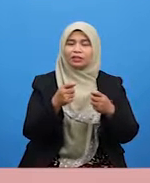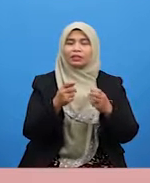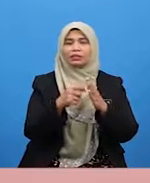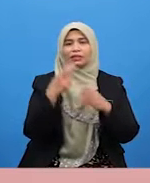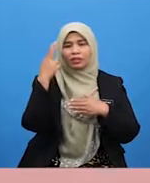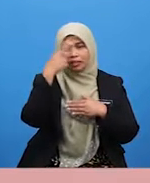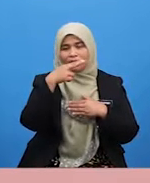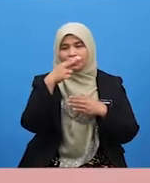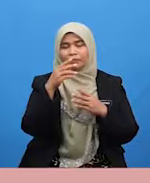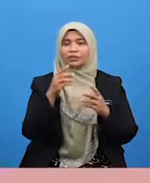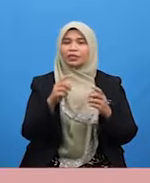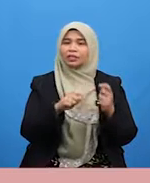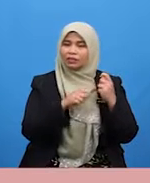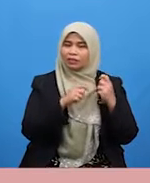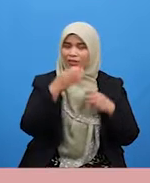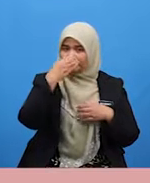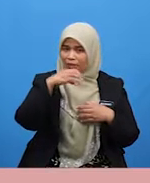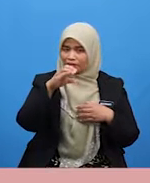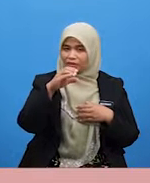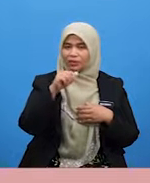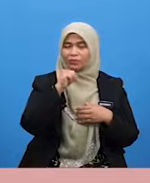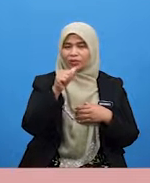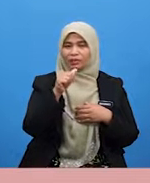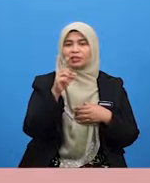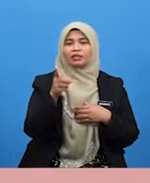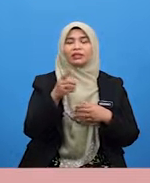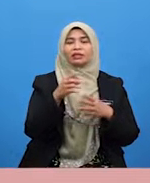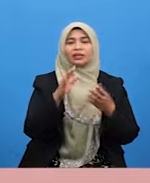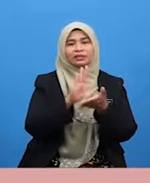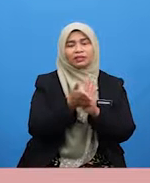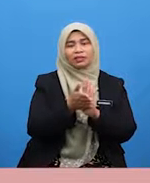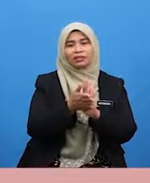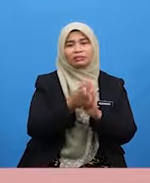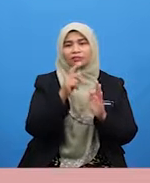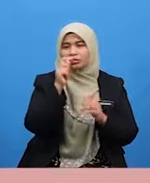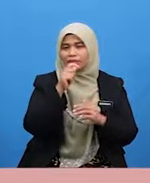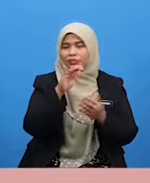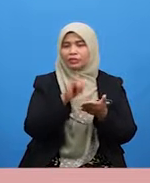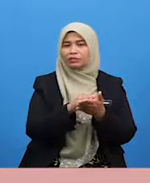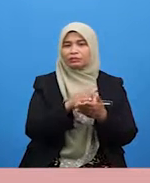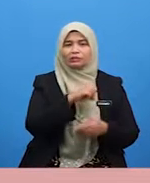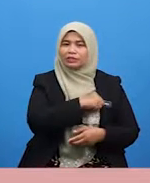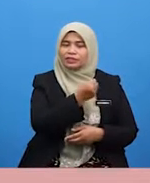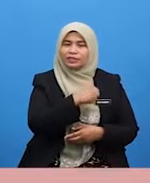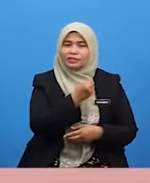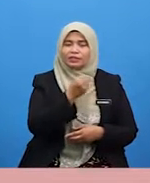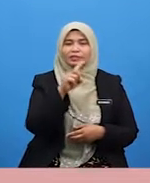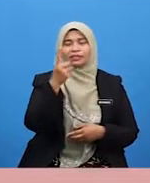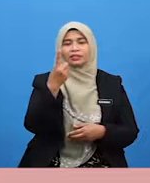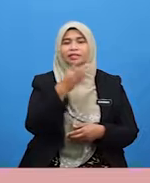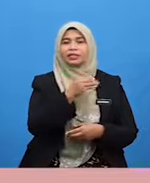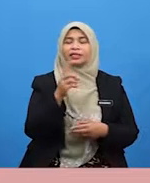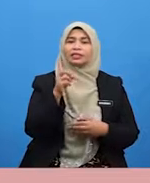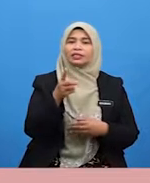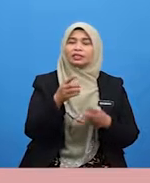bergajah? Bukankah dia telah menjadikan tipu daya kamu itu sia-sia sahaja? Dan